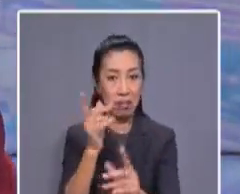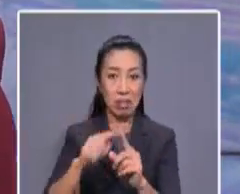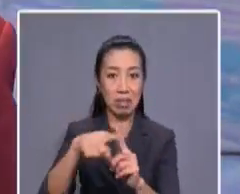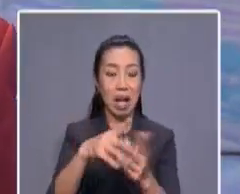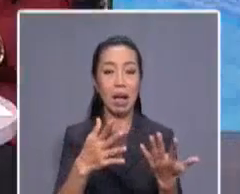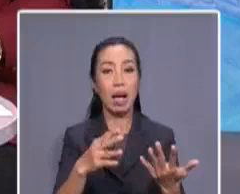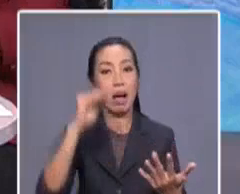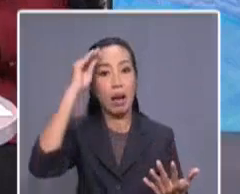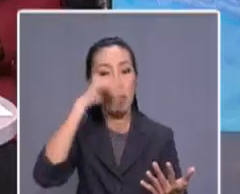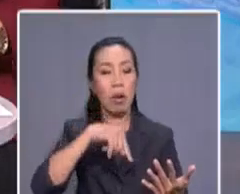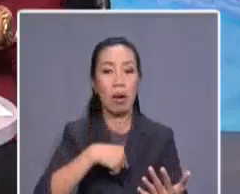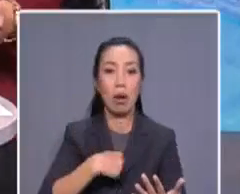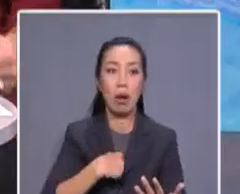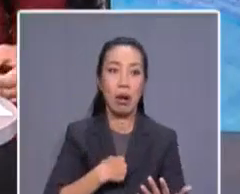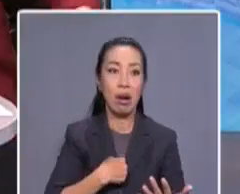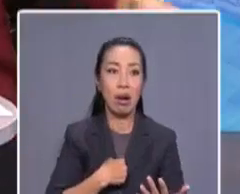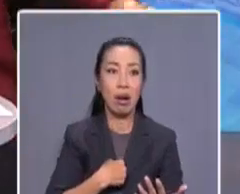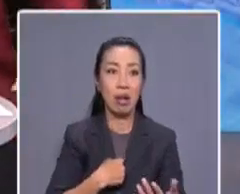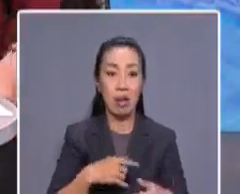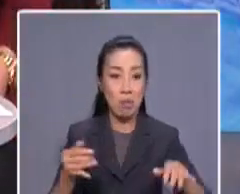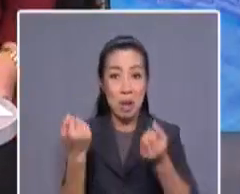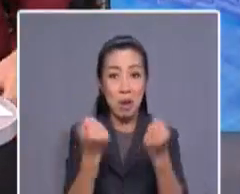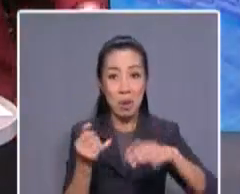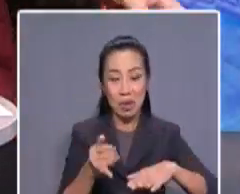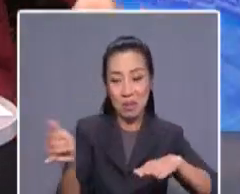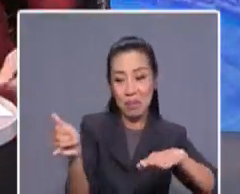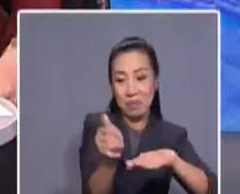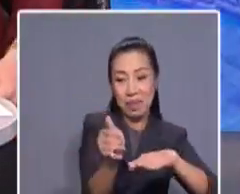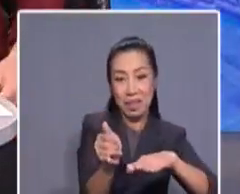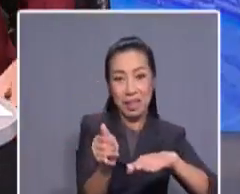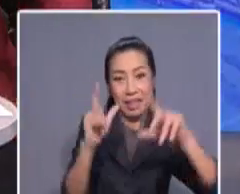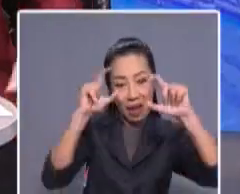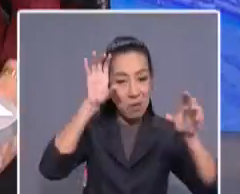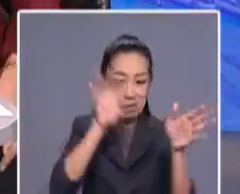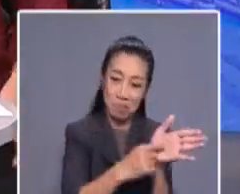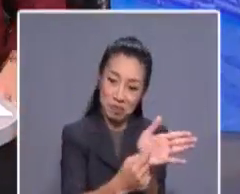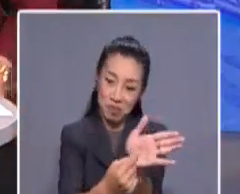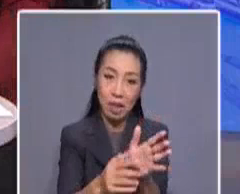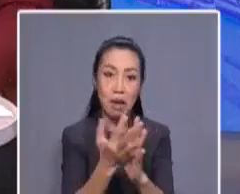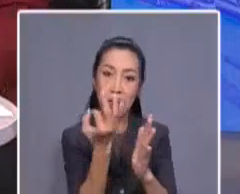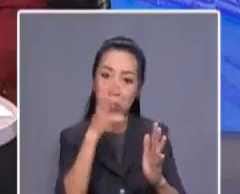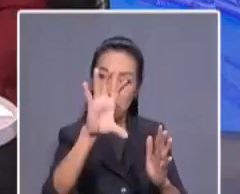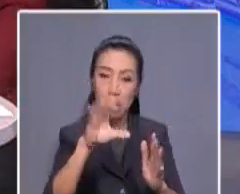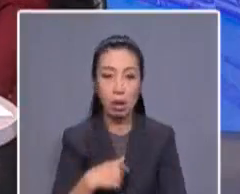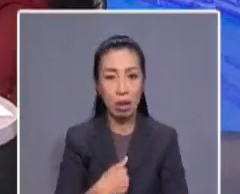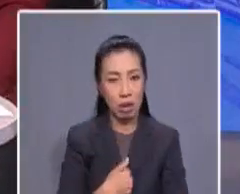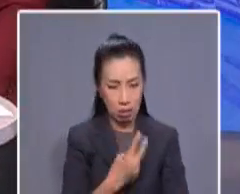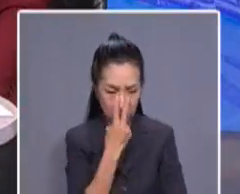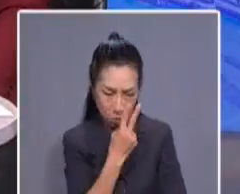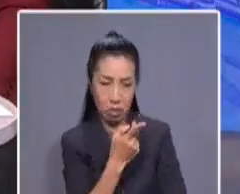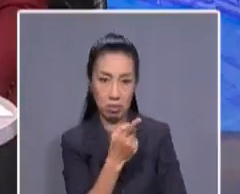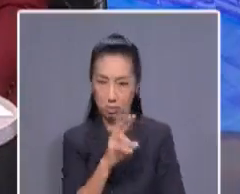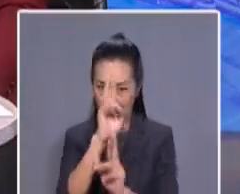ขับรถสปอร์ตแล้วแล้วถ่าย รถ ก ับ ถ่ายภาพคู่กับรถสปอร์ตขึ้นเพจระวังให้ดีอ่ะมุก